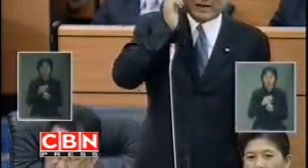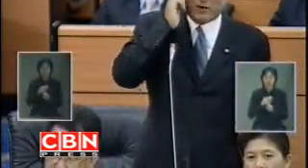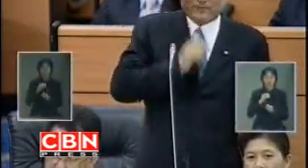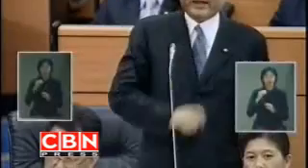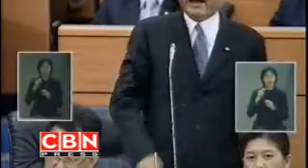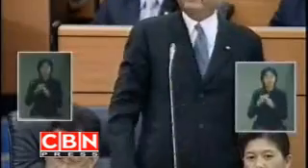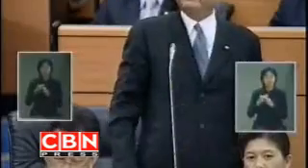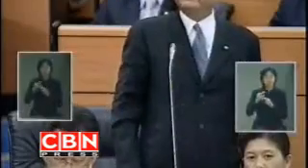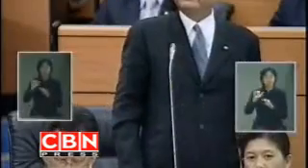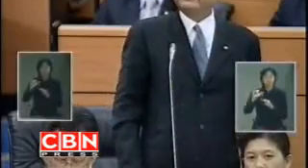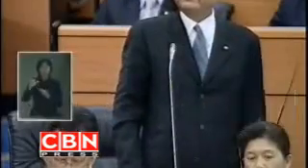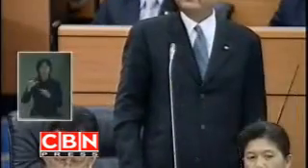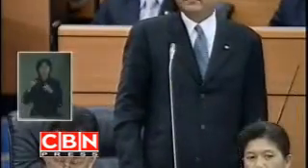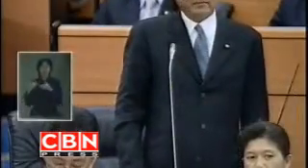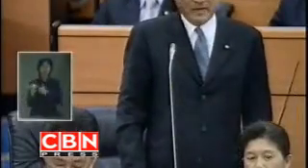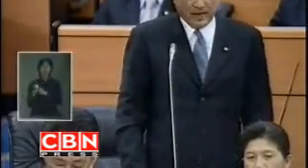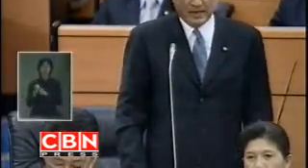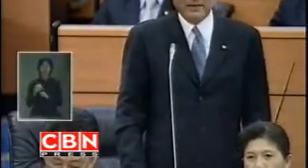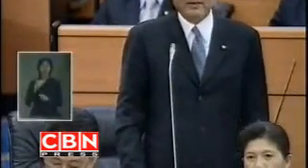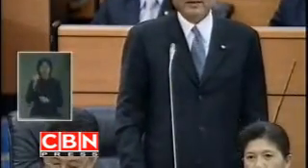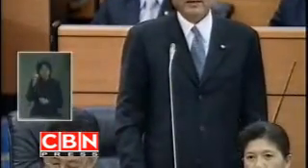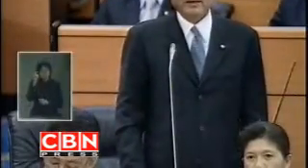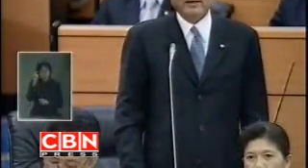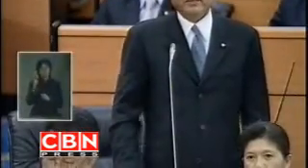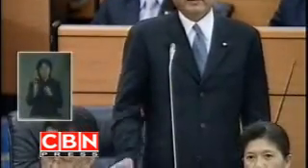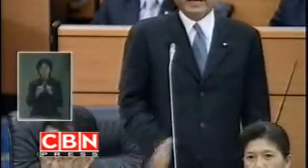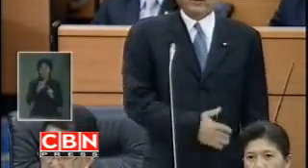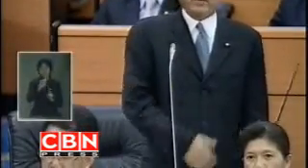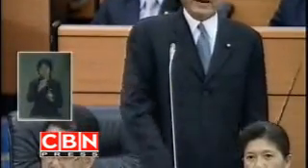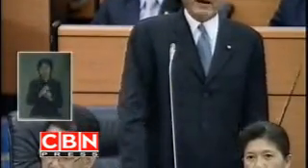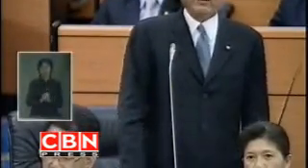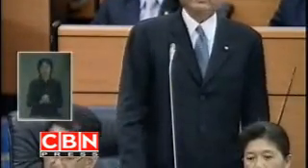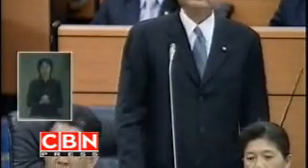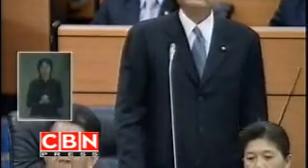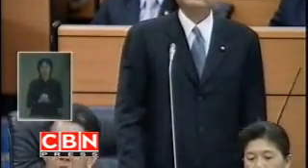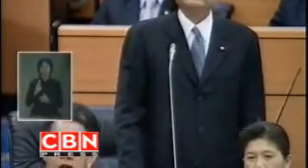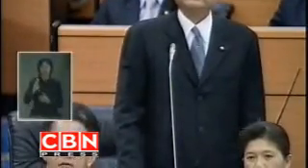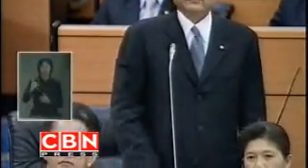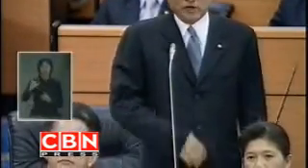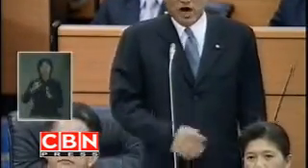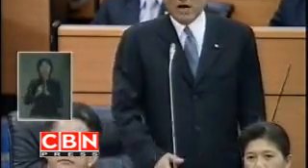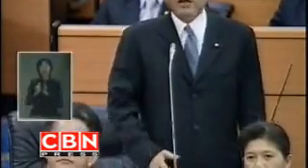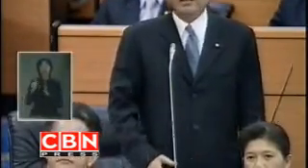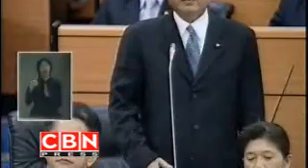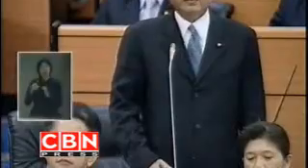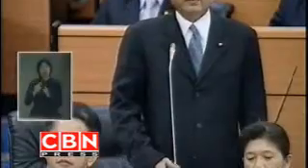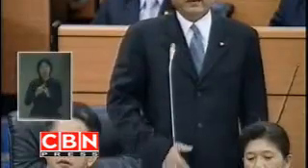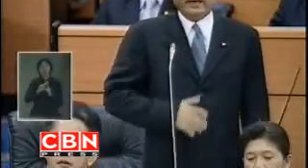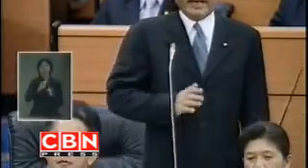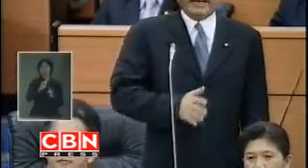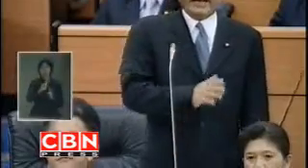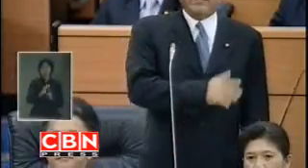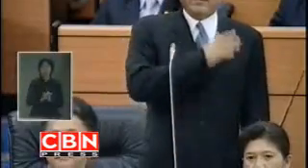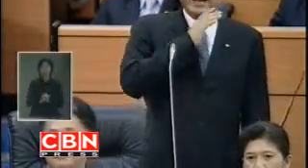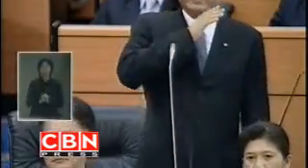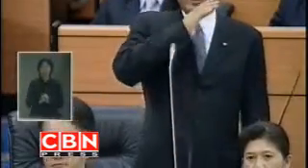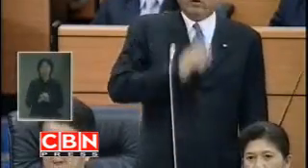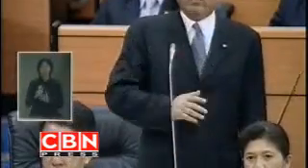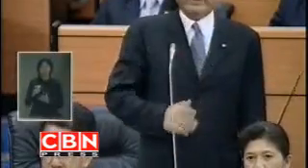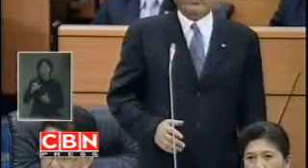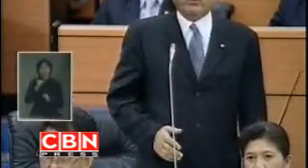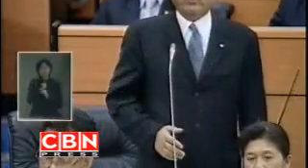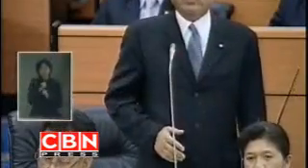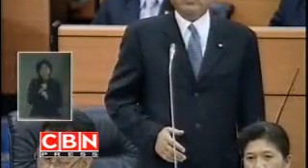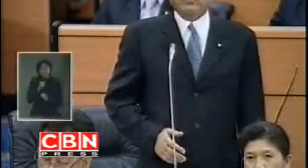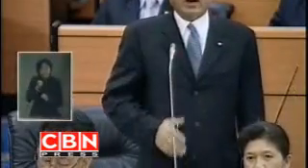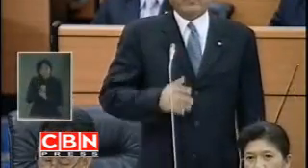ที่ผมรักเคารพทราบ 1. พิยัตออกมาแล้ว2. พี่อยากจะทำหรือไม่